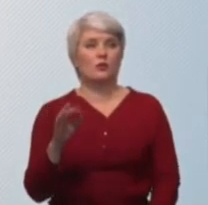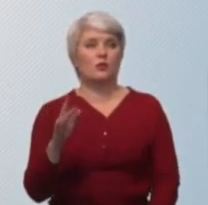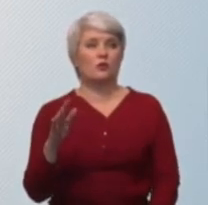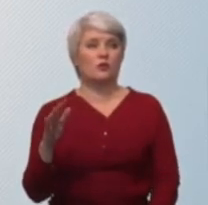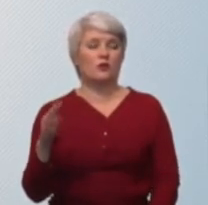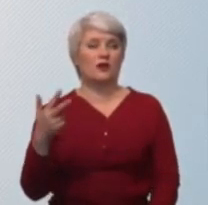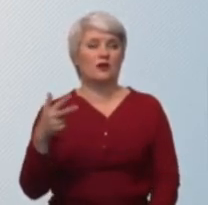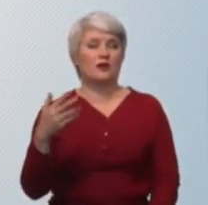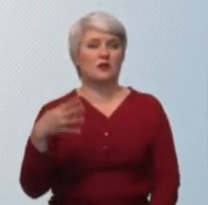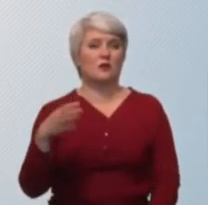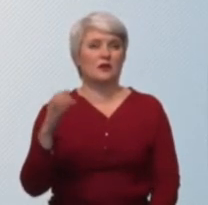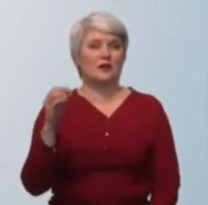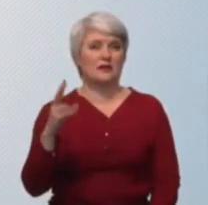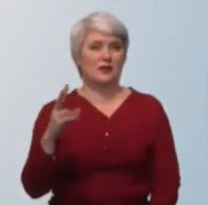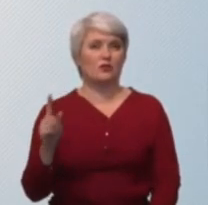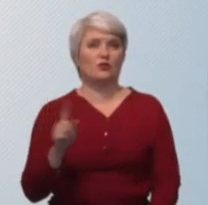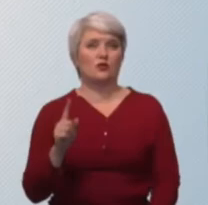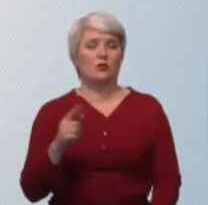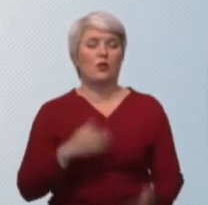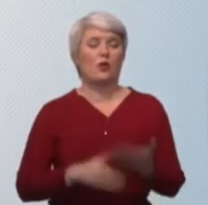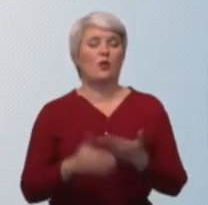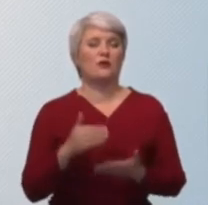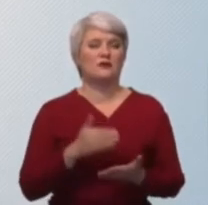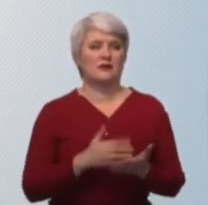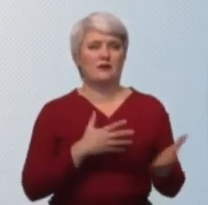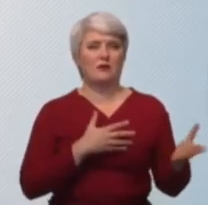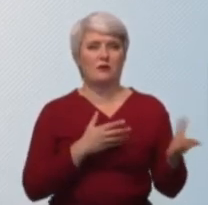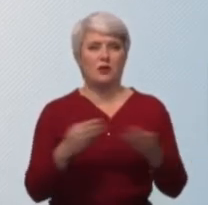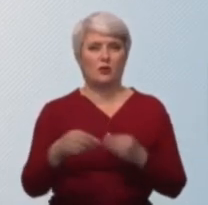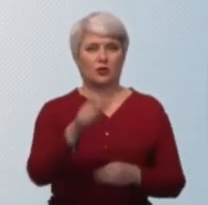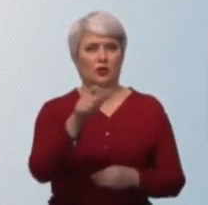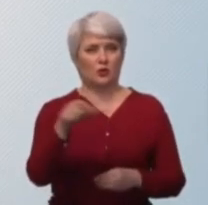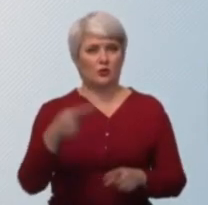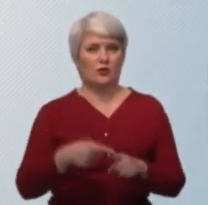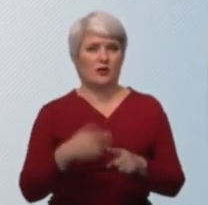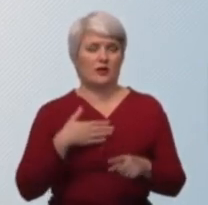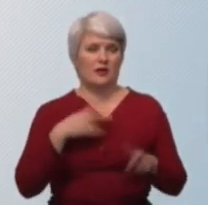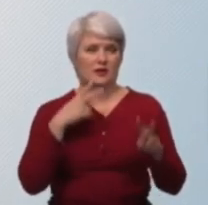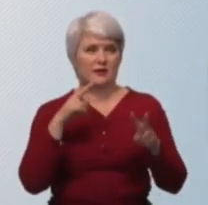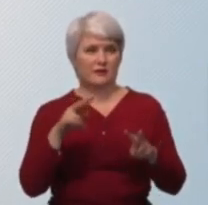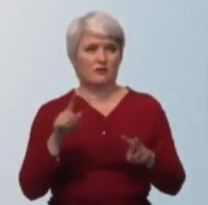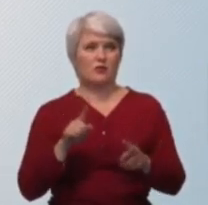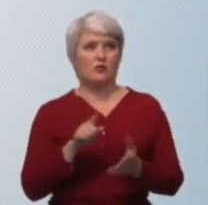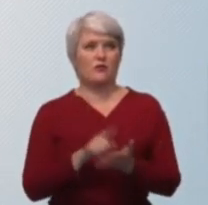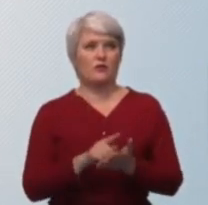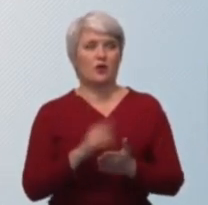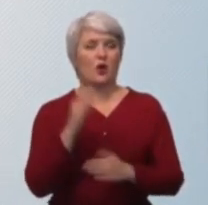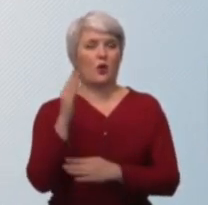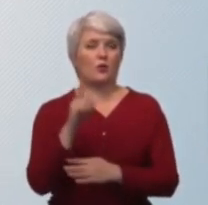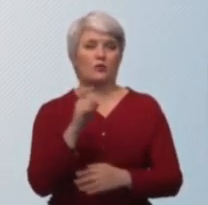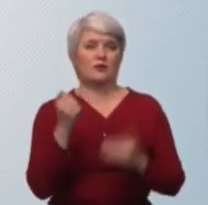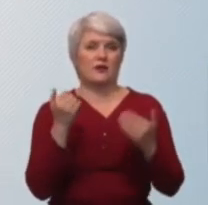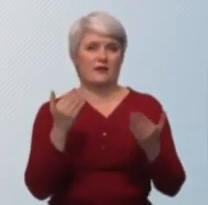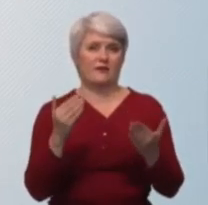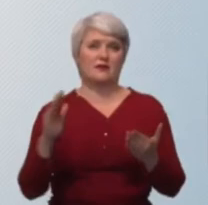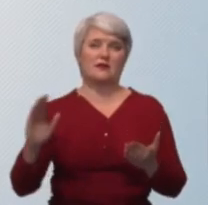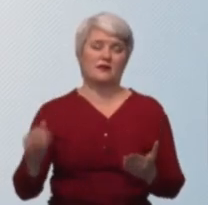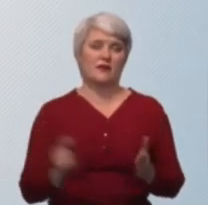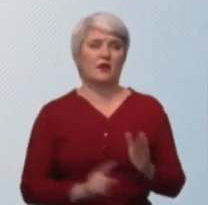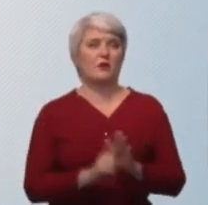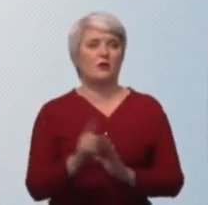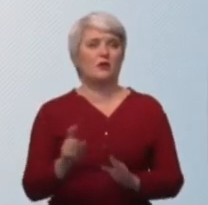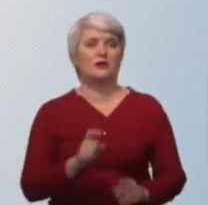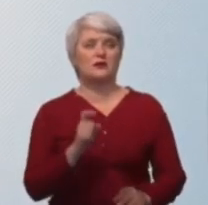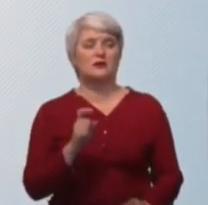по 30-40 секунд для того, щоб останнє переконати людей, які зараз нас дивляться, що вони повинні голосувати саме за вас. Давайте почнемо